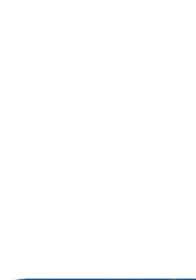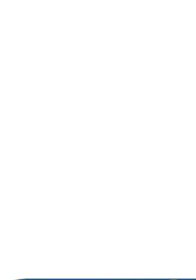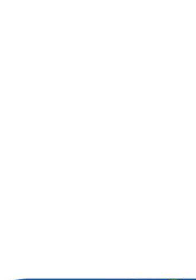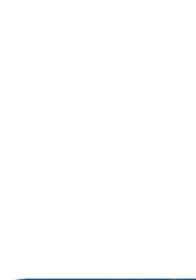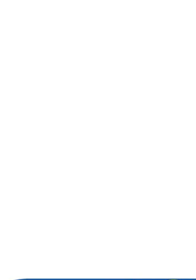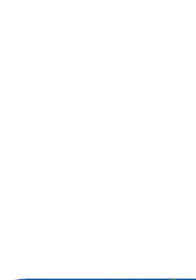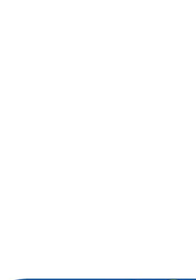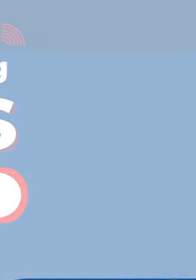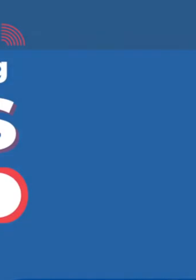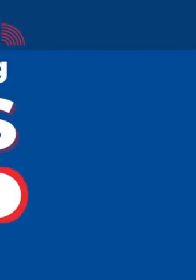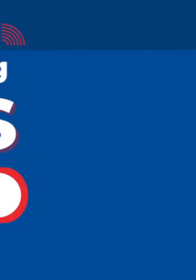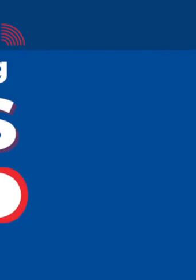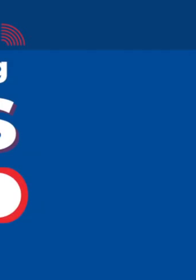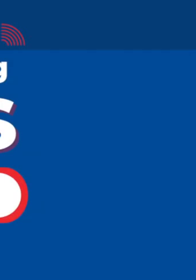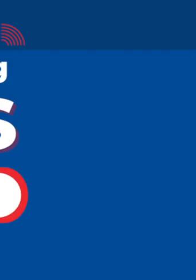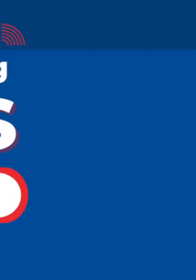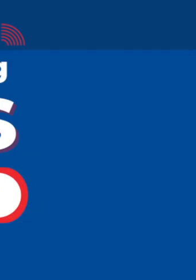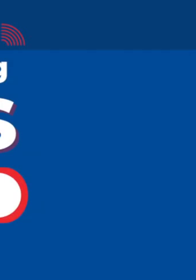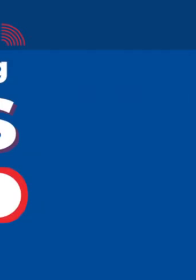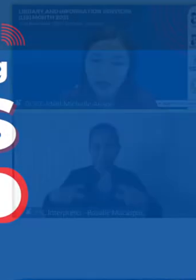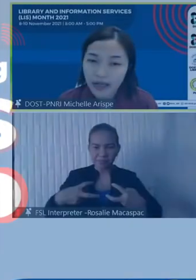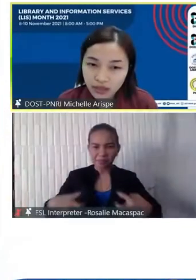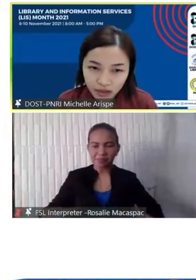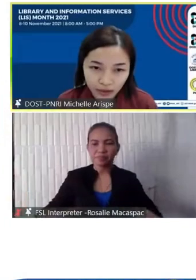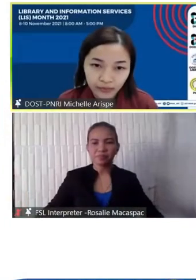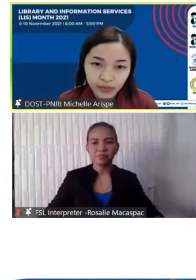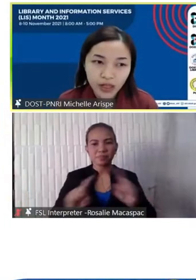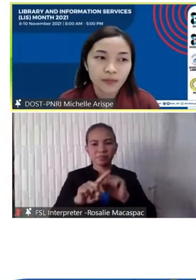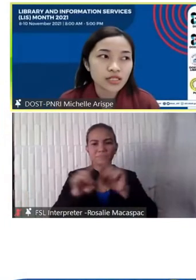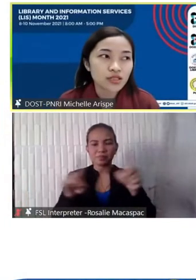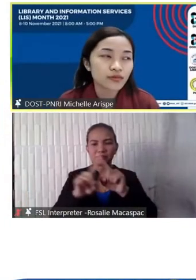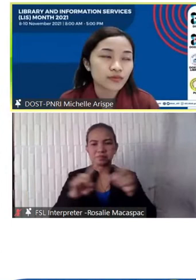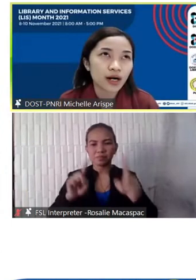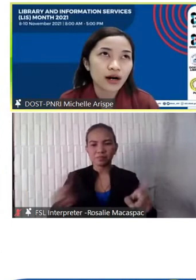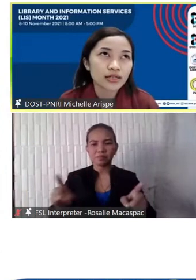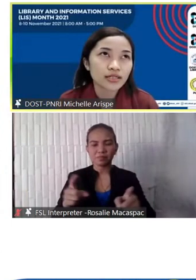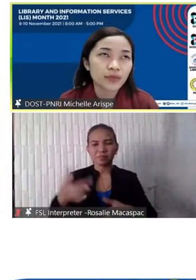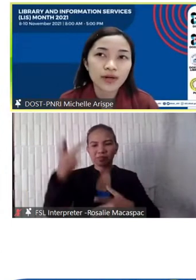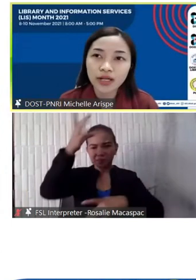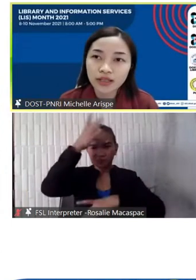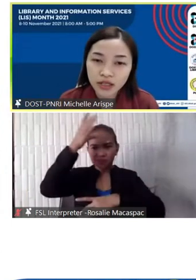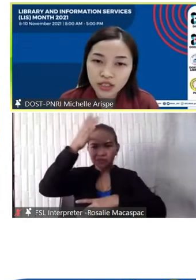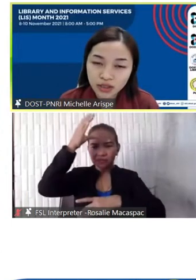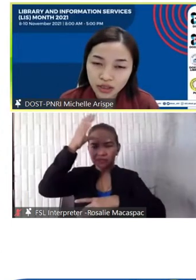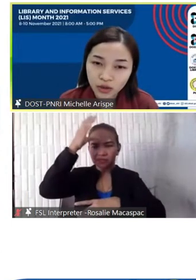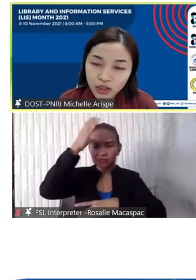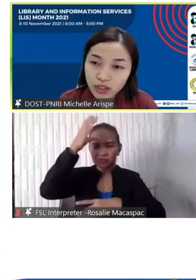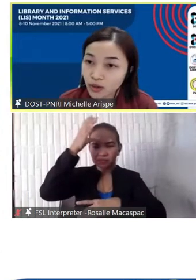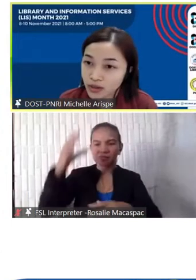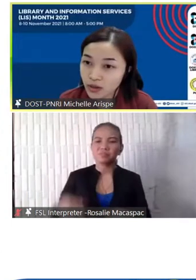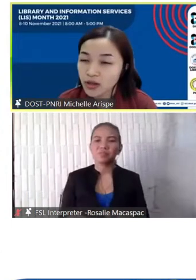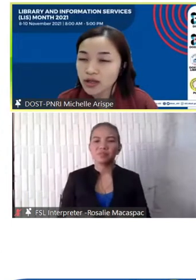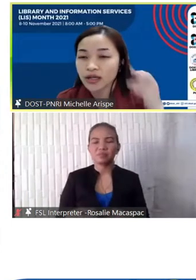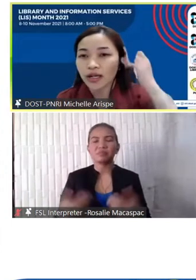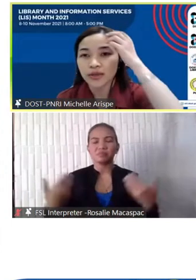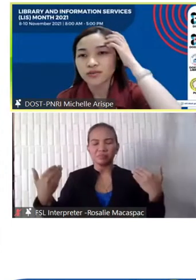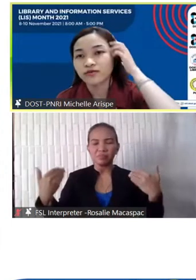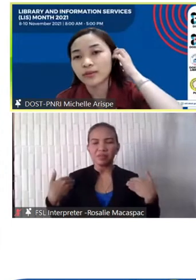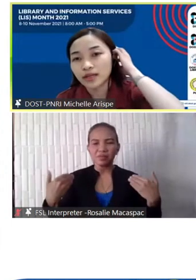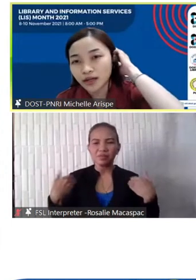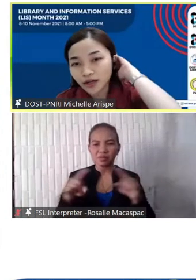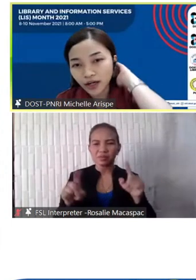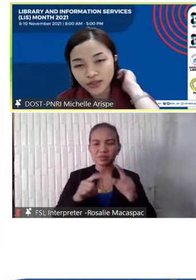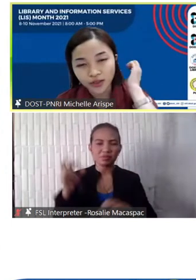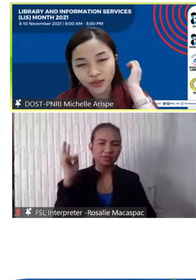sa pag-diagnose at pag-diagnose ng cancer. Mas May mga radiation technologies also na